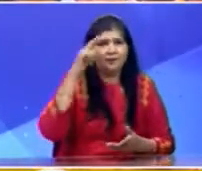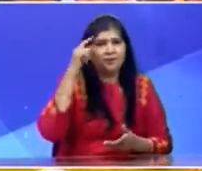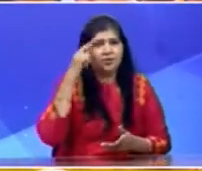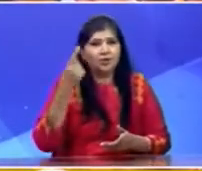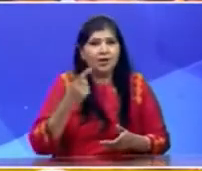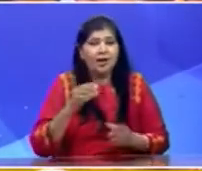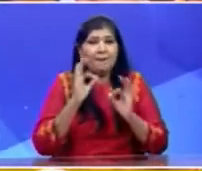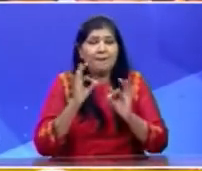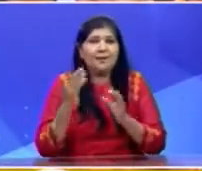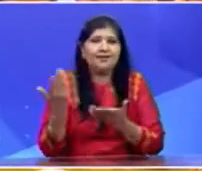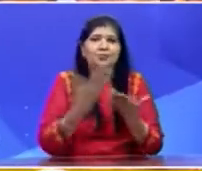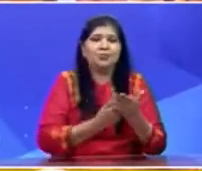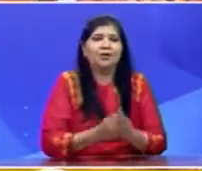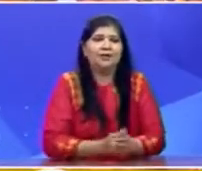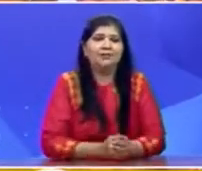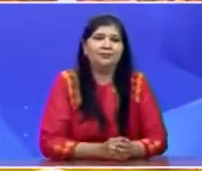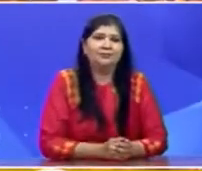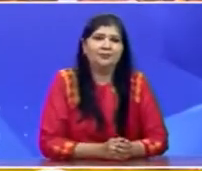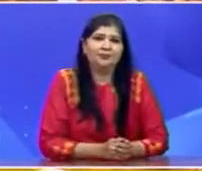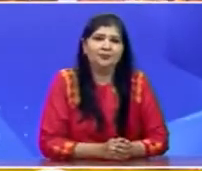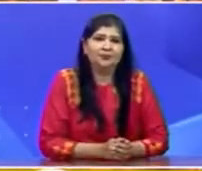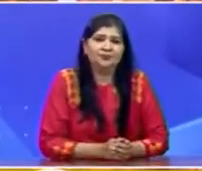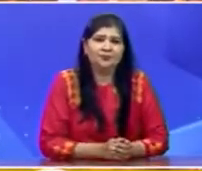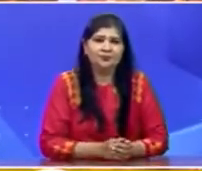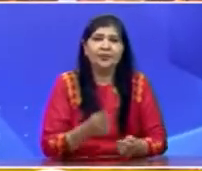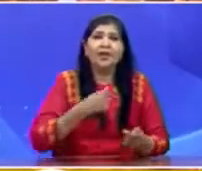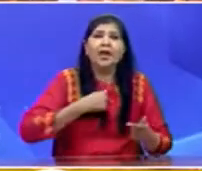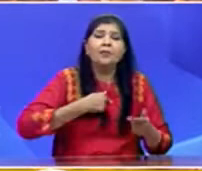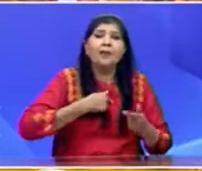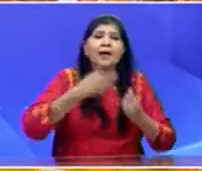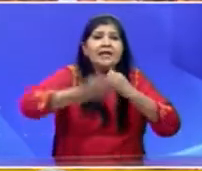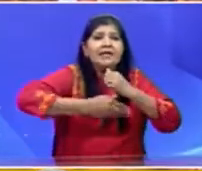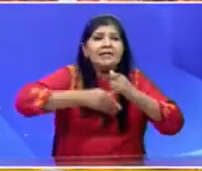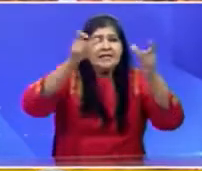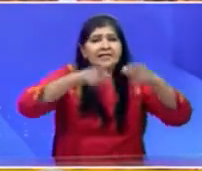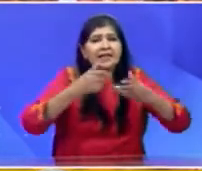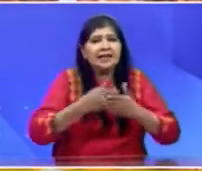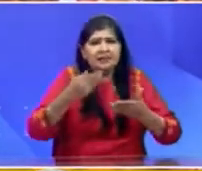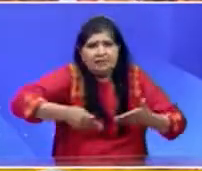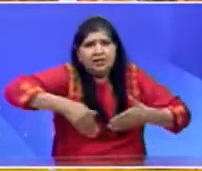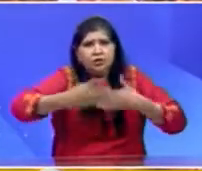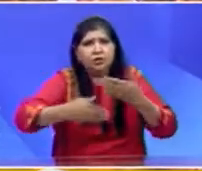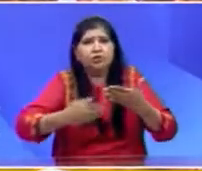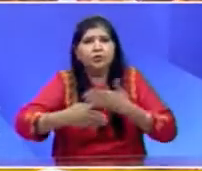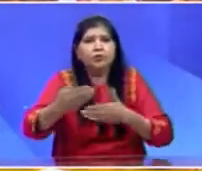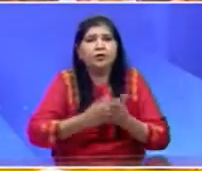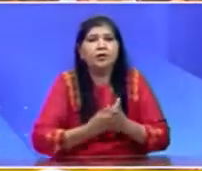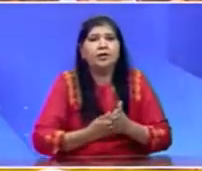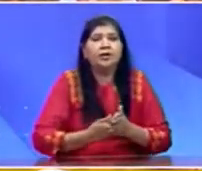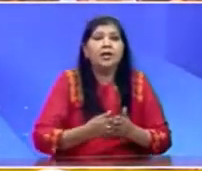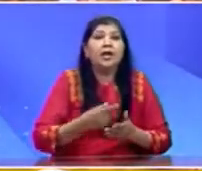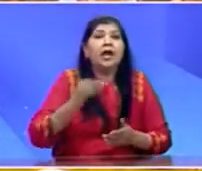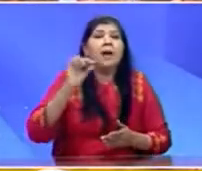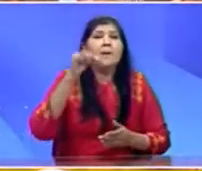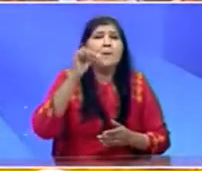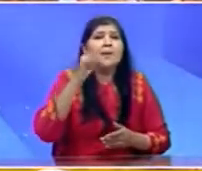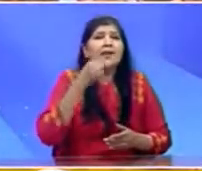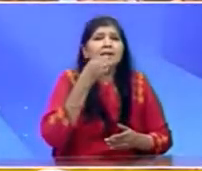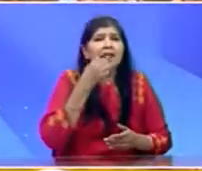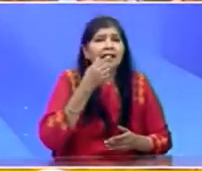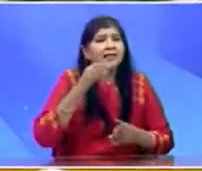सोने पर सुहागा कहेंगे। हमारे किसान इन दिनों शहद के उत्पादन